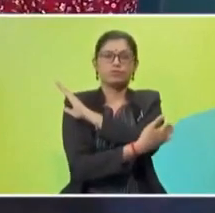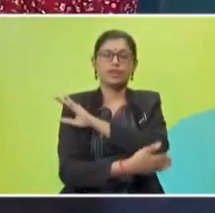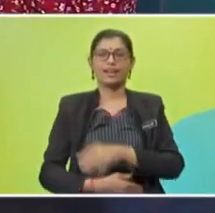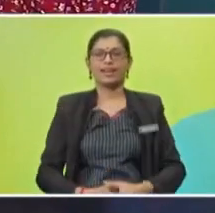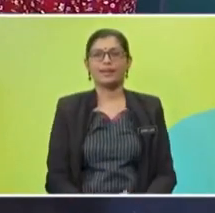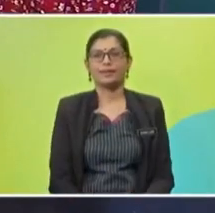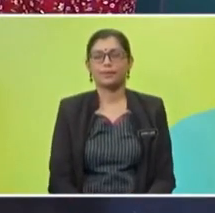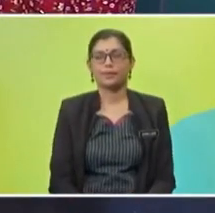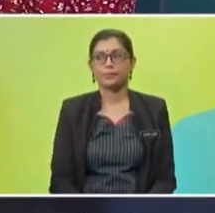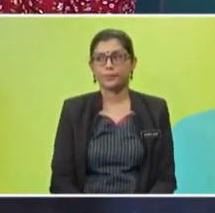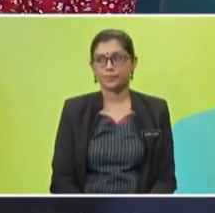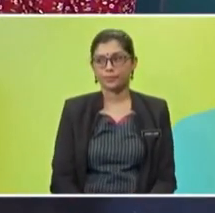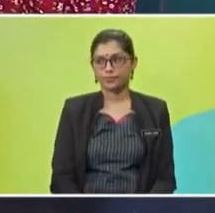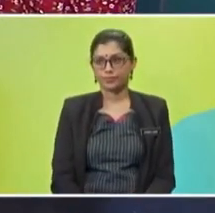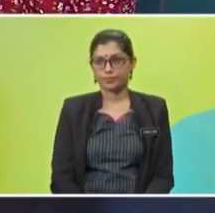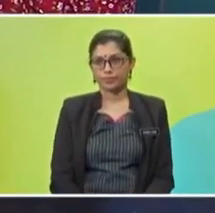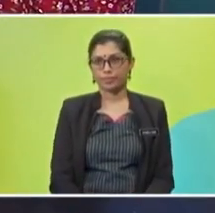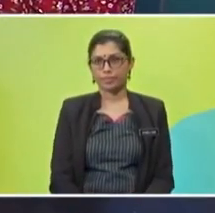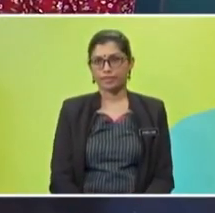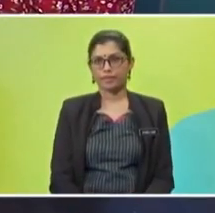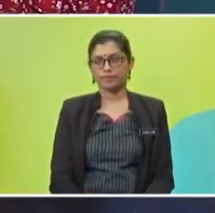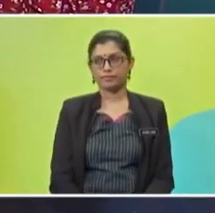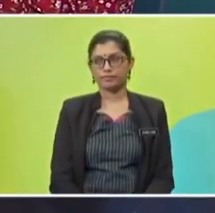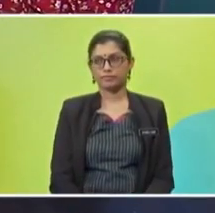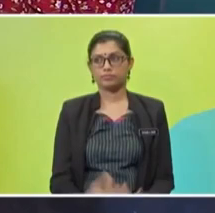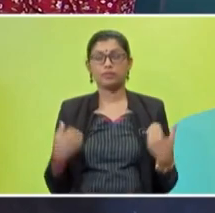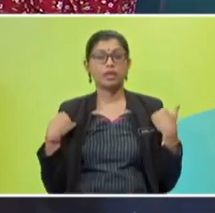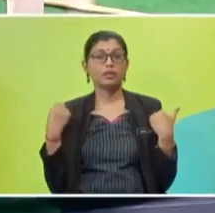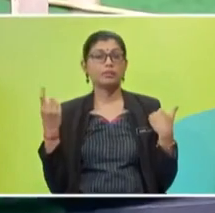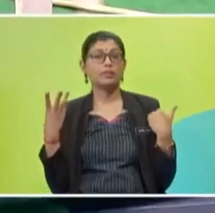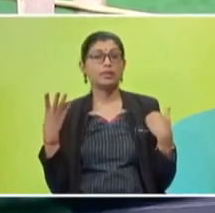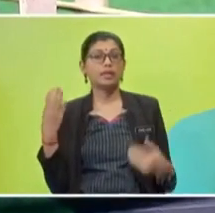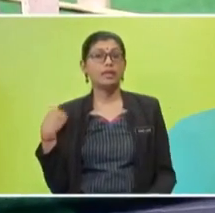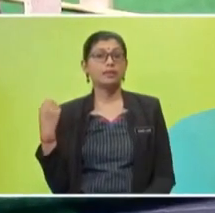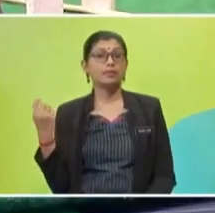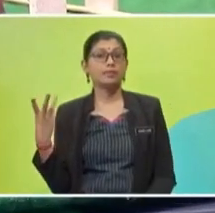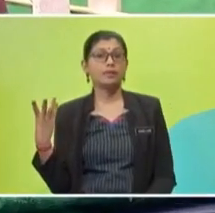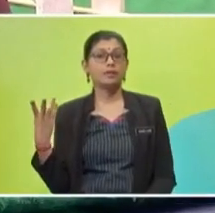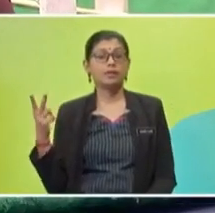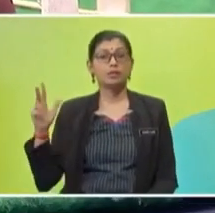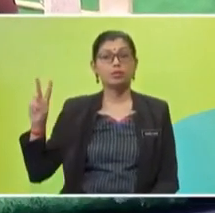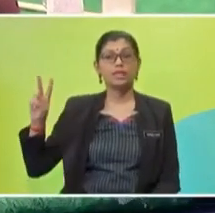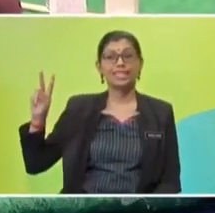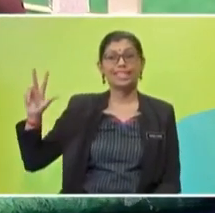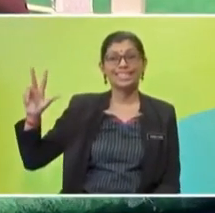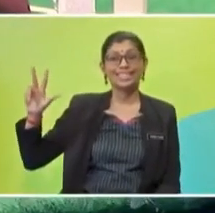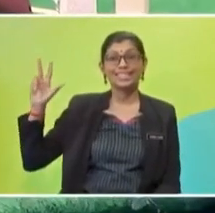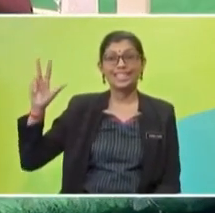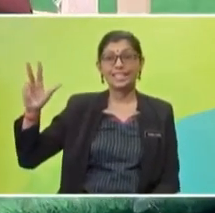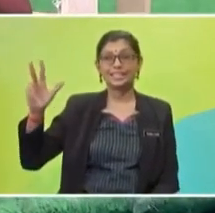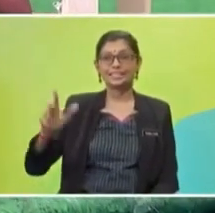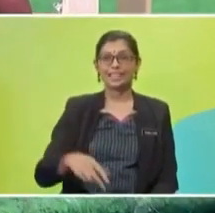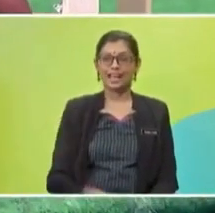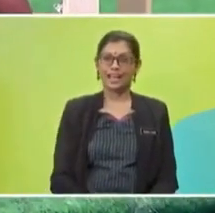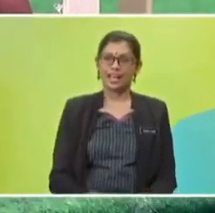seminggu ada duit kulasi Eh ada tinggiku Oke kita Letakkan